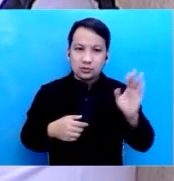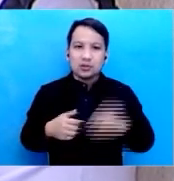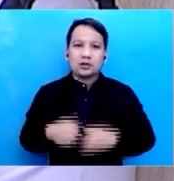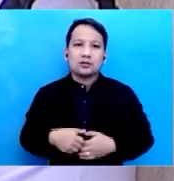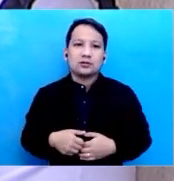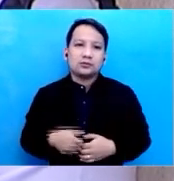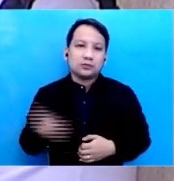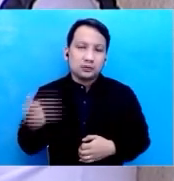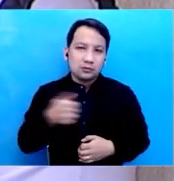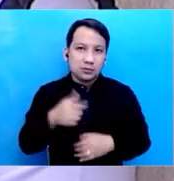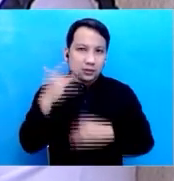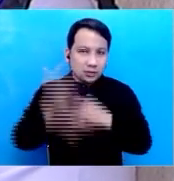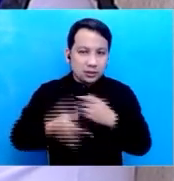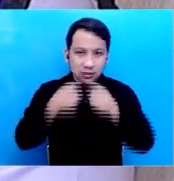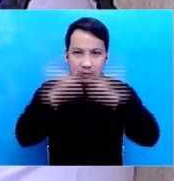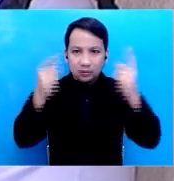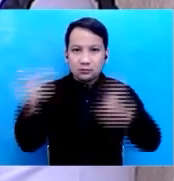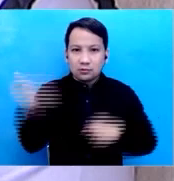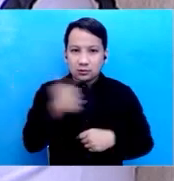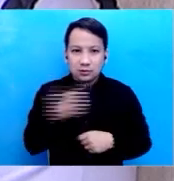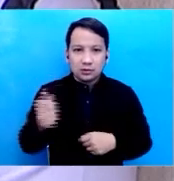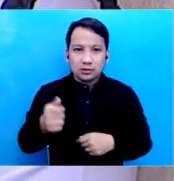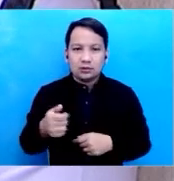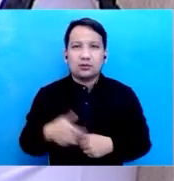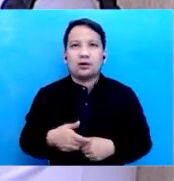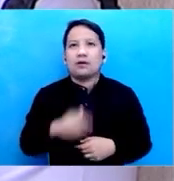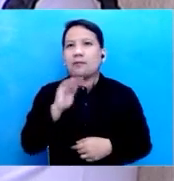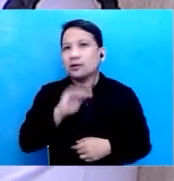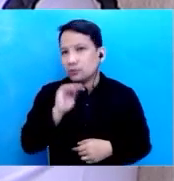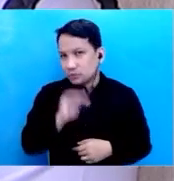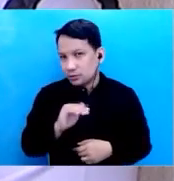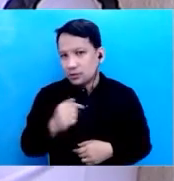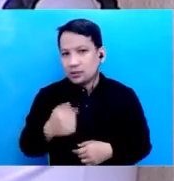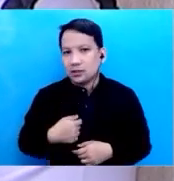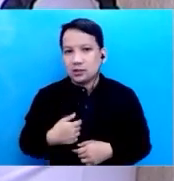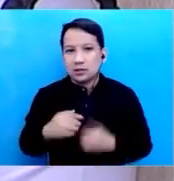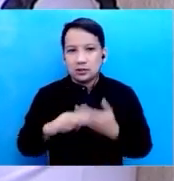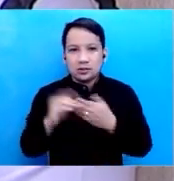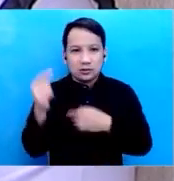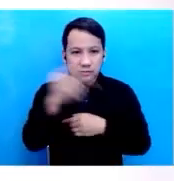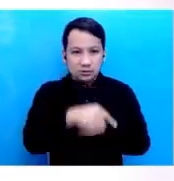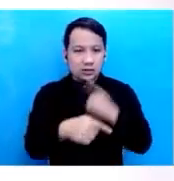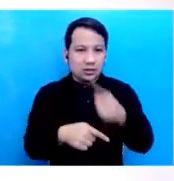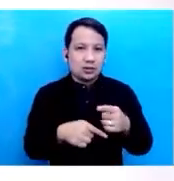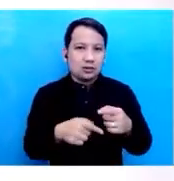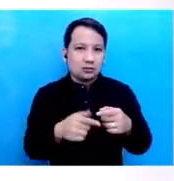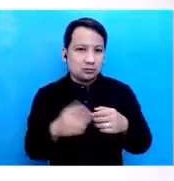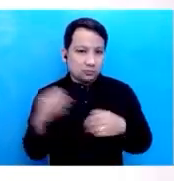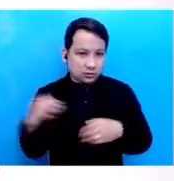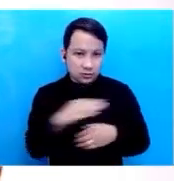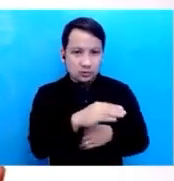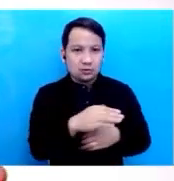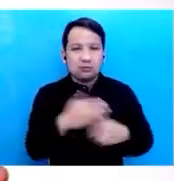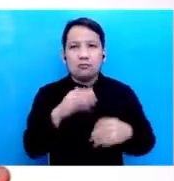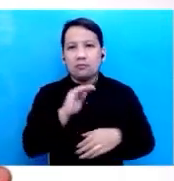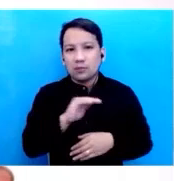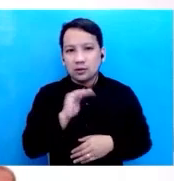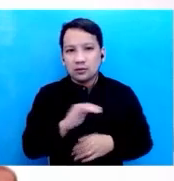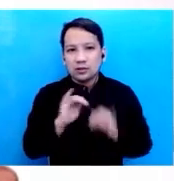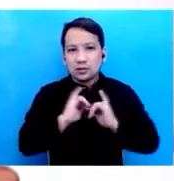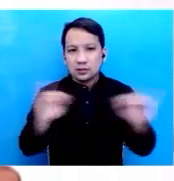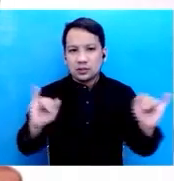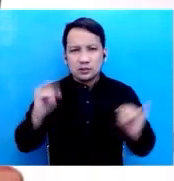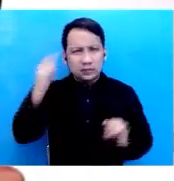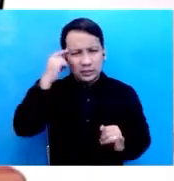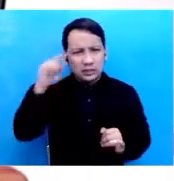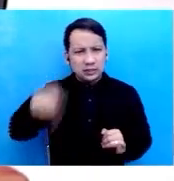maaga gigising, babiyahe, bugbog. Bago ka makarating sa duty mo, pagod ka na. Ito rin ang inaalala